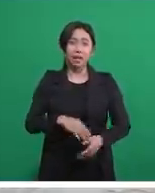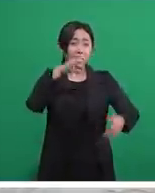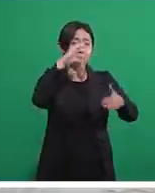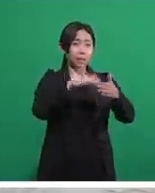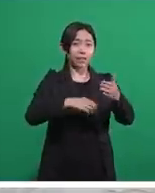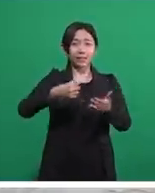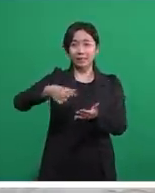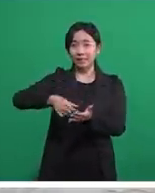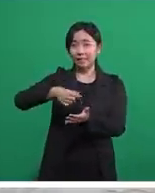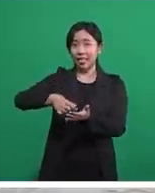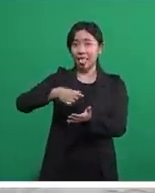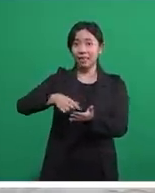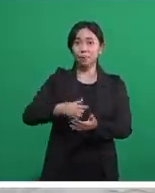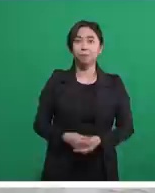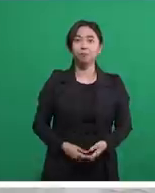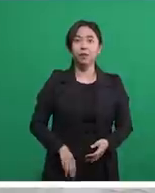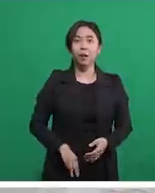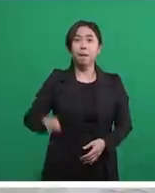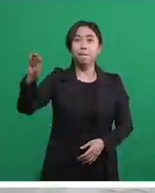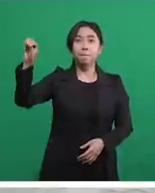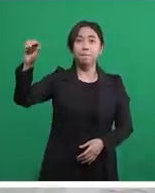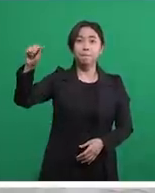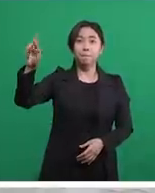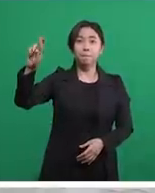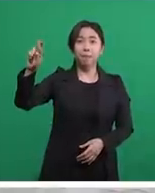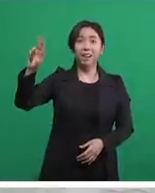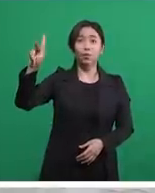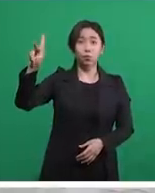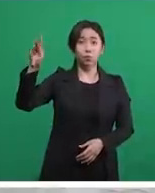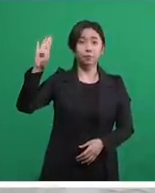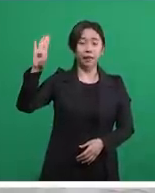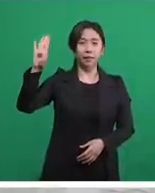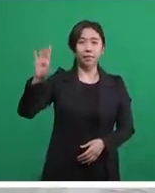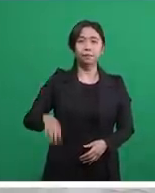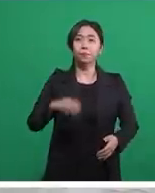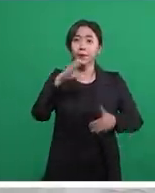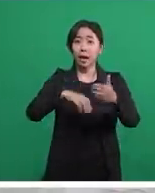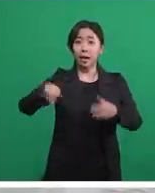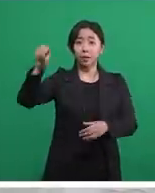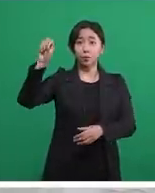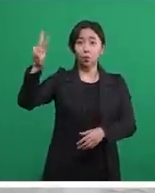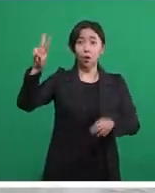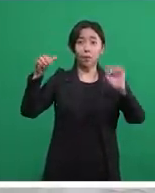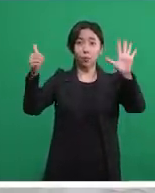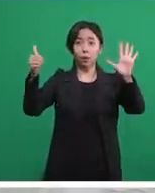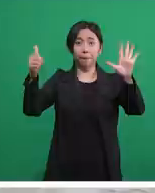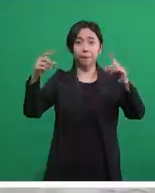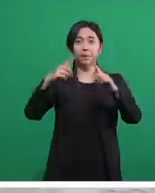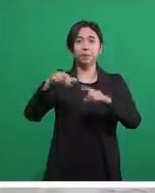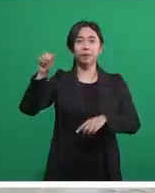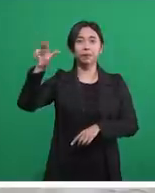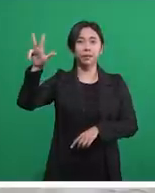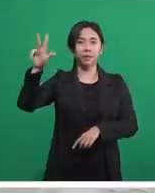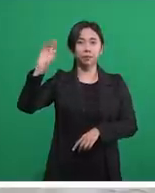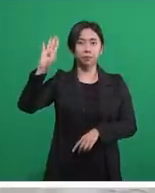Bacaan Injil diambil dari Injil Markus pasal yang keempat, ayat yang ke-26 sampai dengan yang